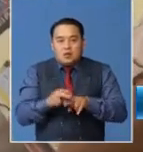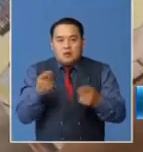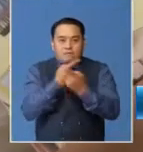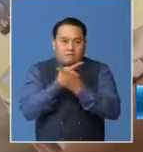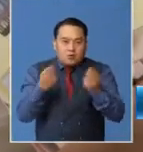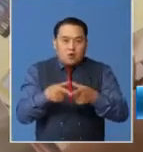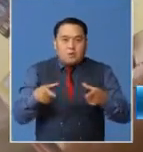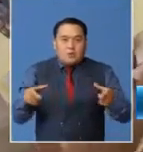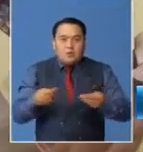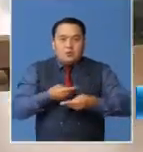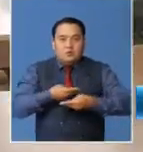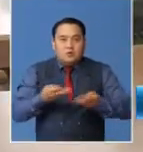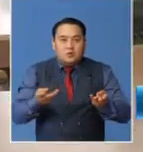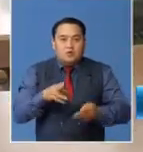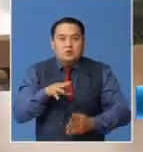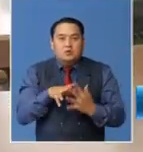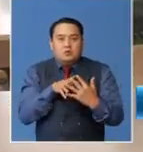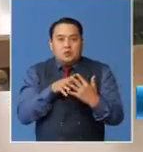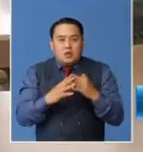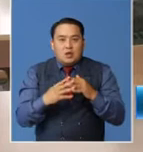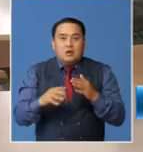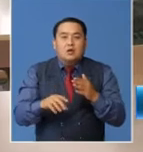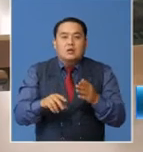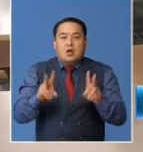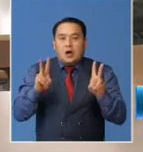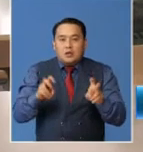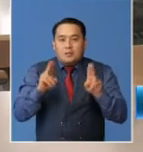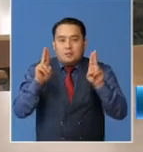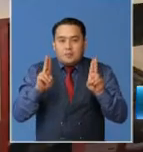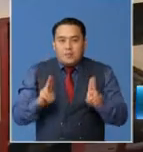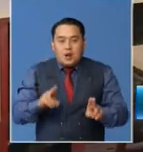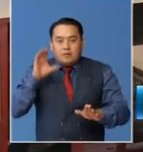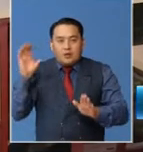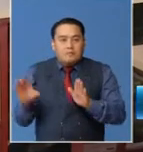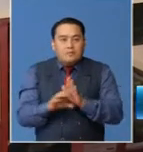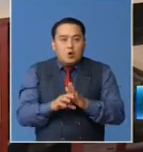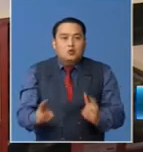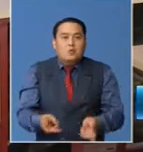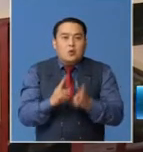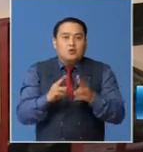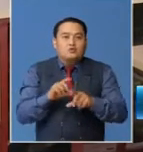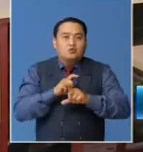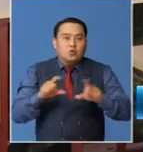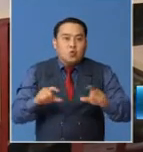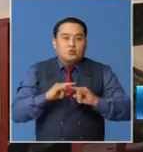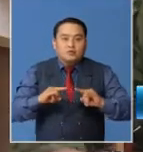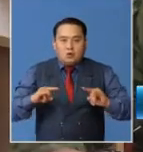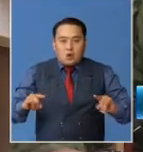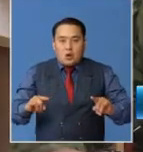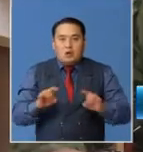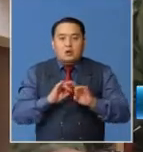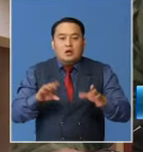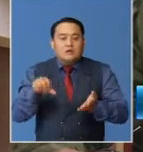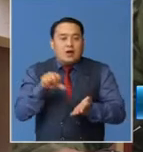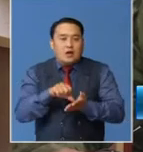информационные брошюрки в селе Кукжазык. Классный час на тему правила поведения при пожаре прошли в школе и в детском саду.